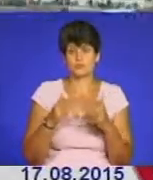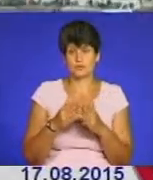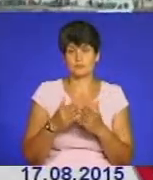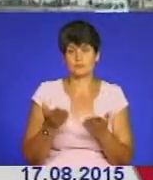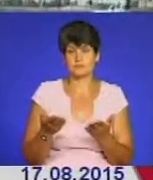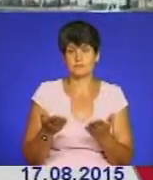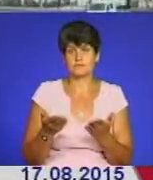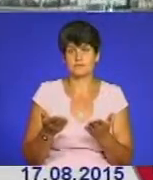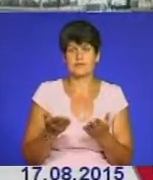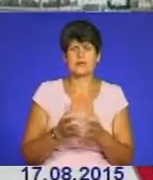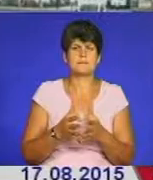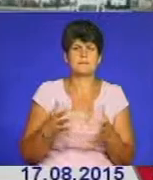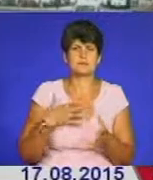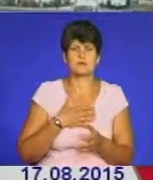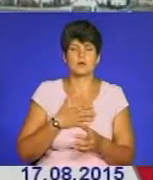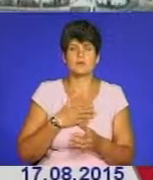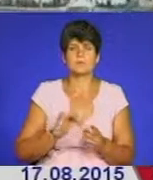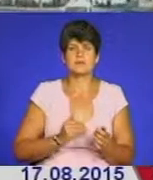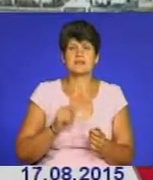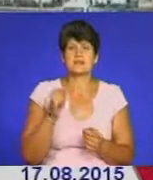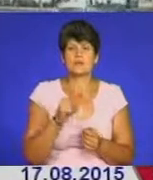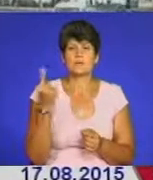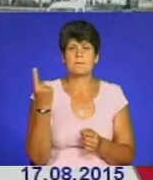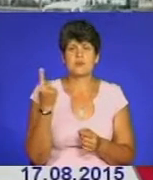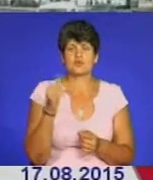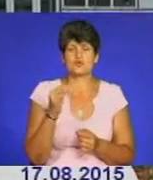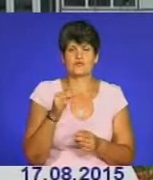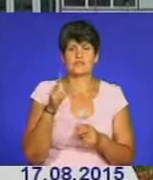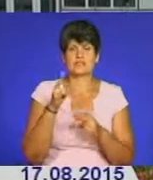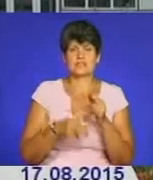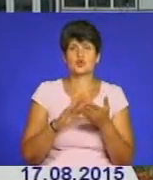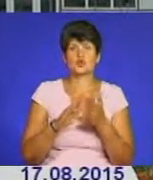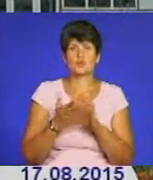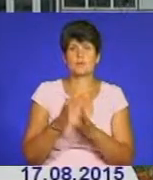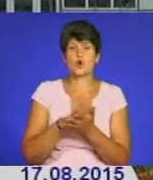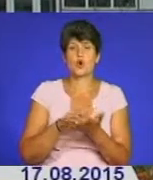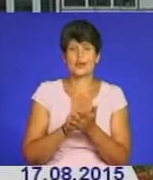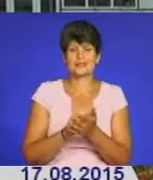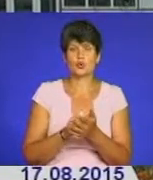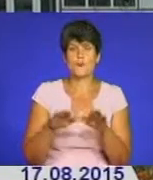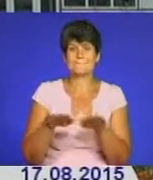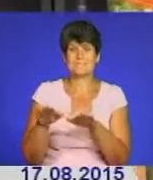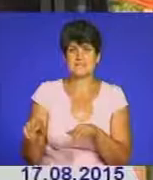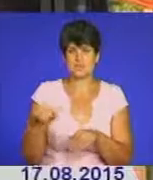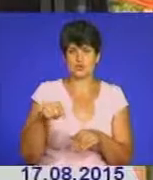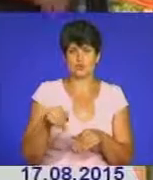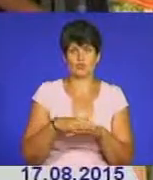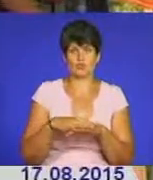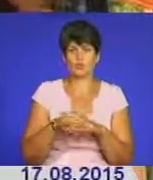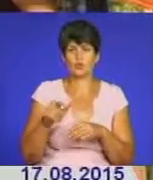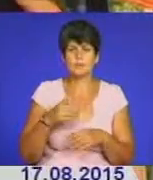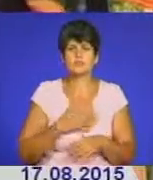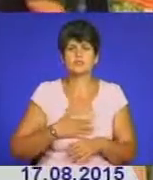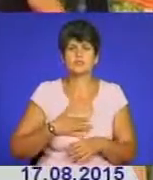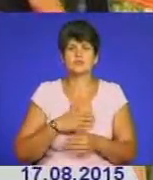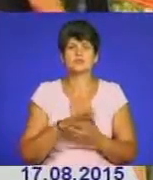використати. Найбільше стурбовані підприємці тим, що 1 жовтня у них закінчується договір про оренду місць на цьому ринку. Люди переживають, що